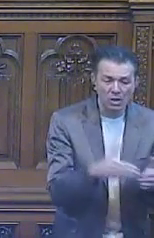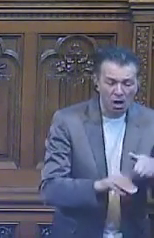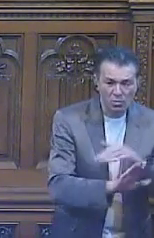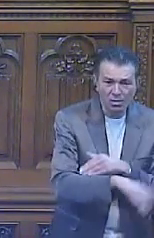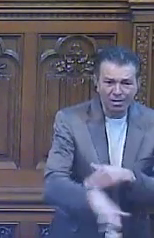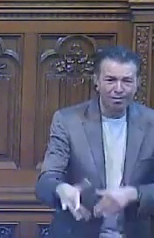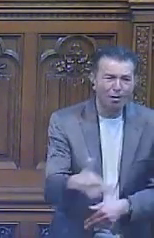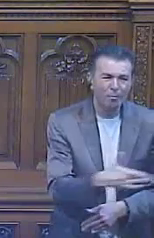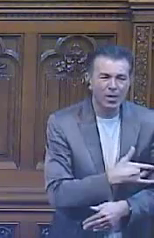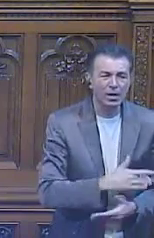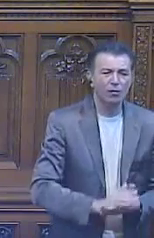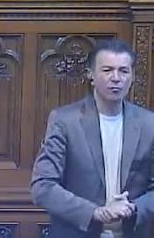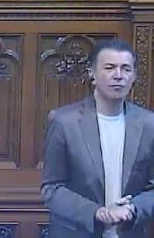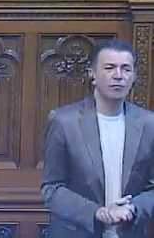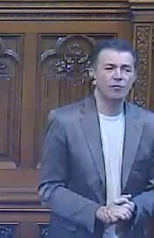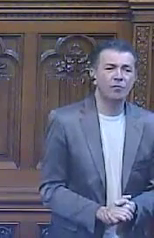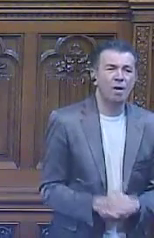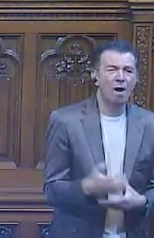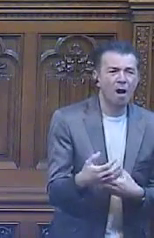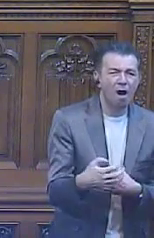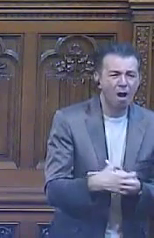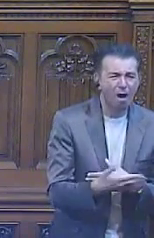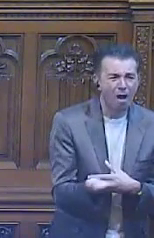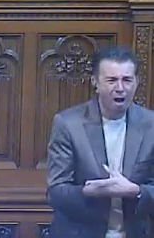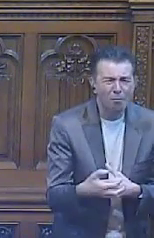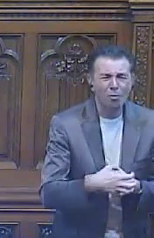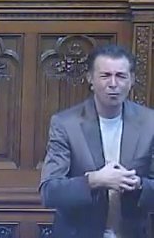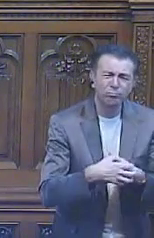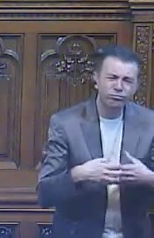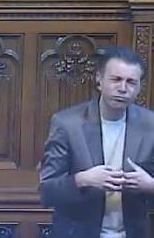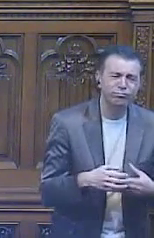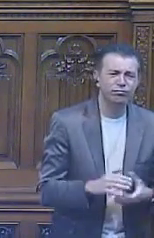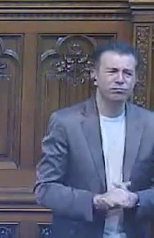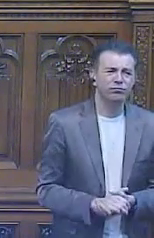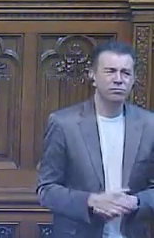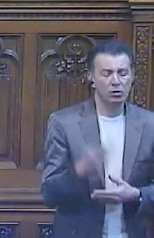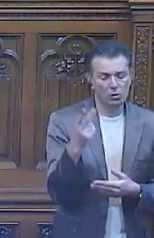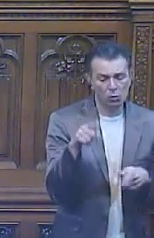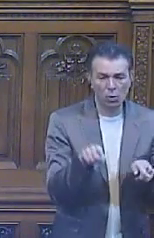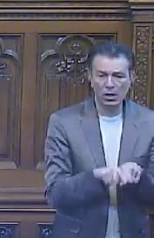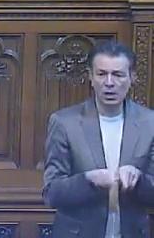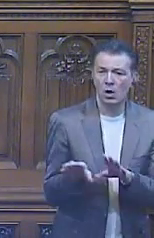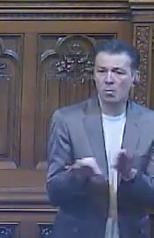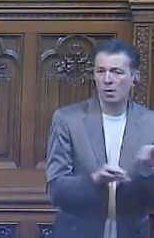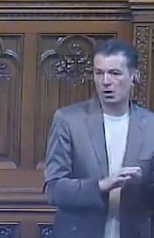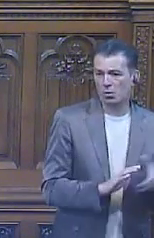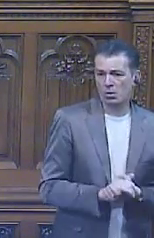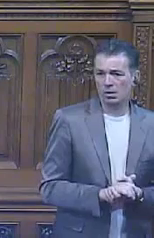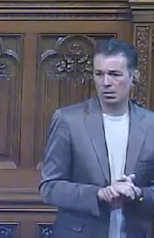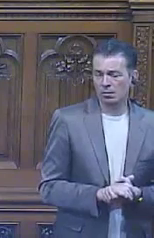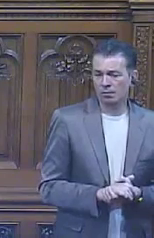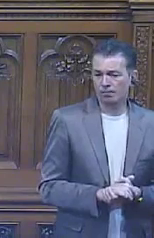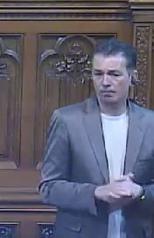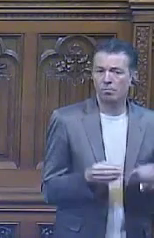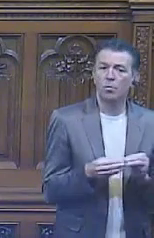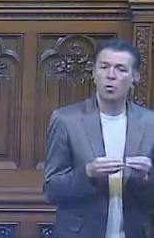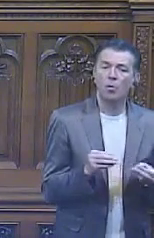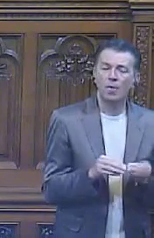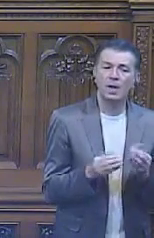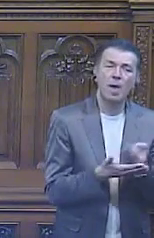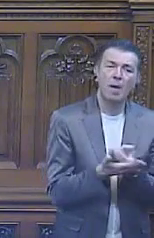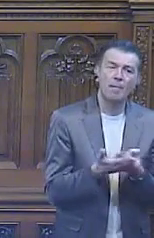betroffen. 100.000 Kinder sind von Armut betroffen und das bedeutet natürlich auch einhergehend Probleme